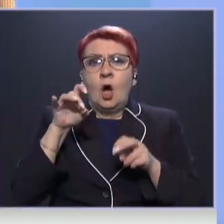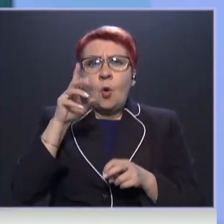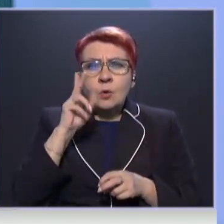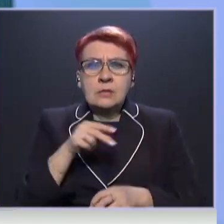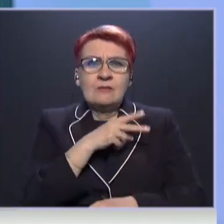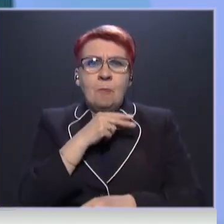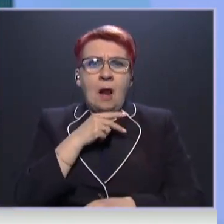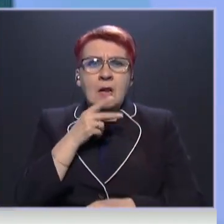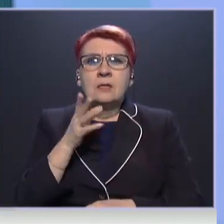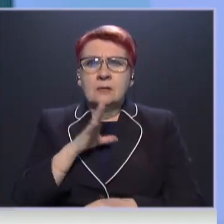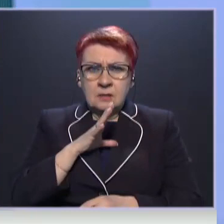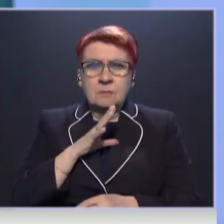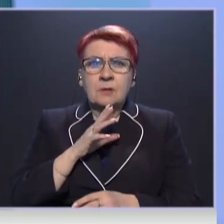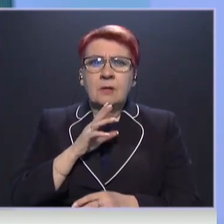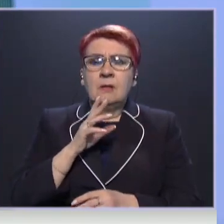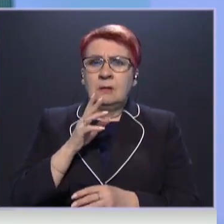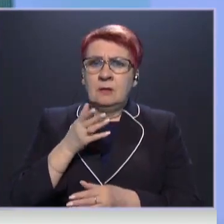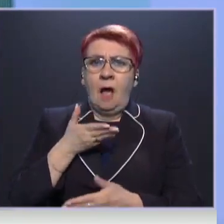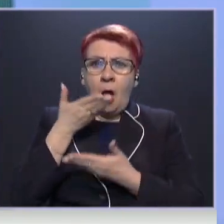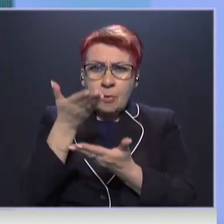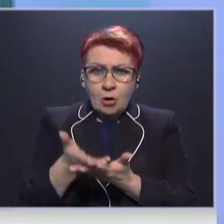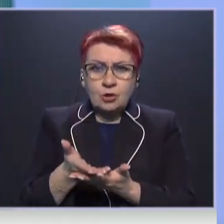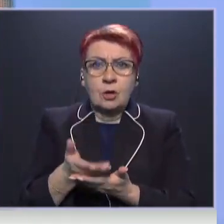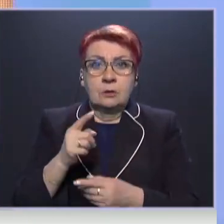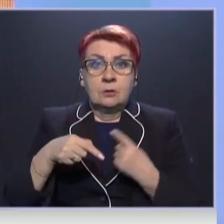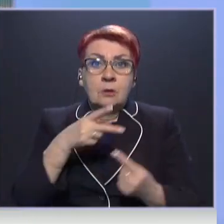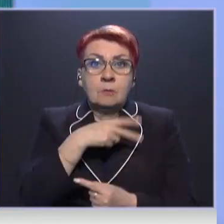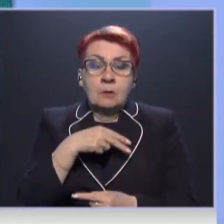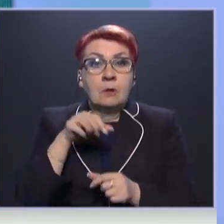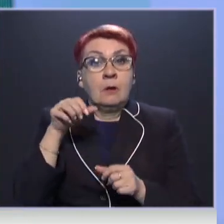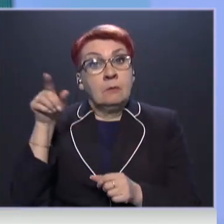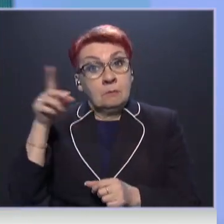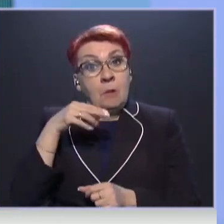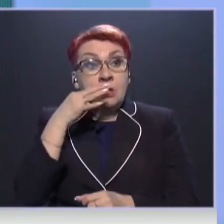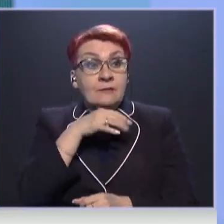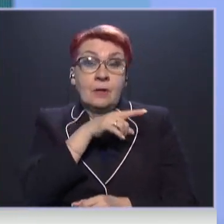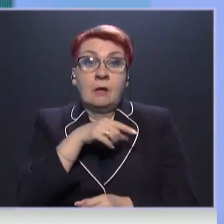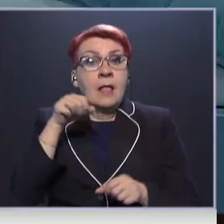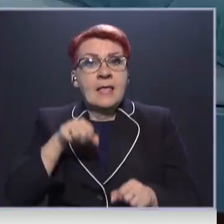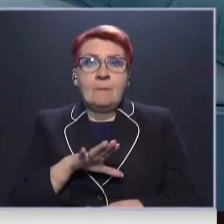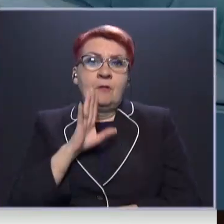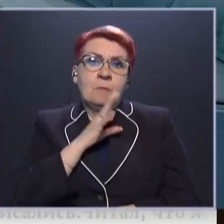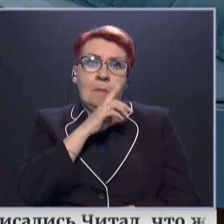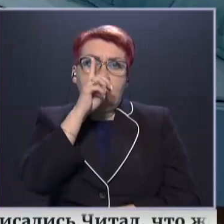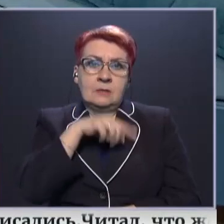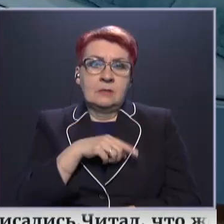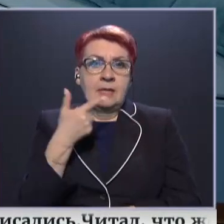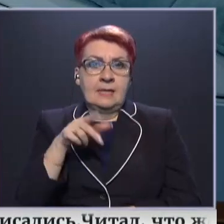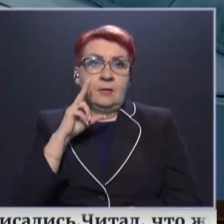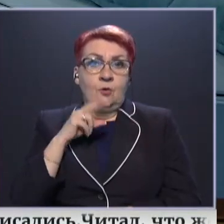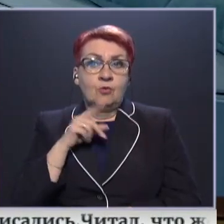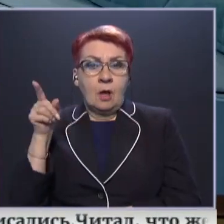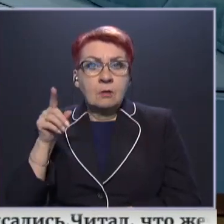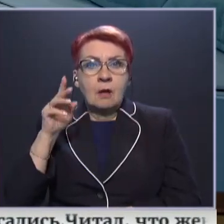полицию, и она так сделала, что я даже через полицию не имею права знать, где она живет. Она стала очень